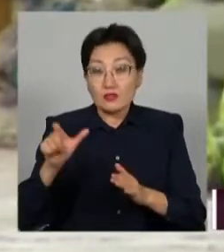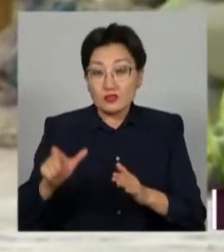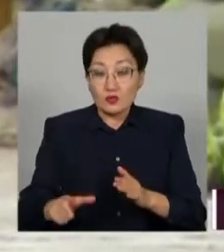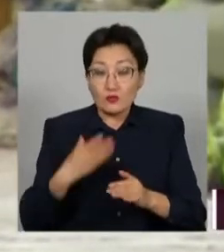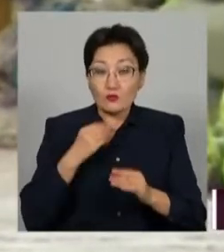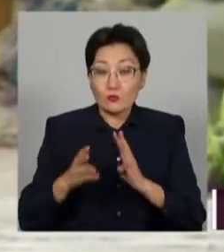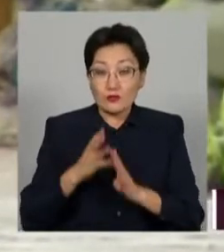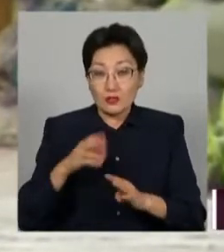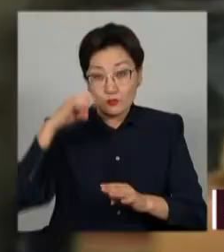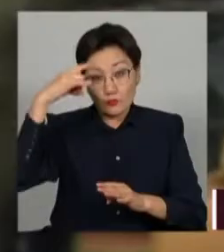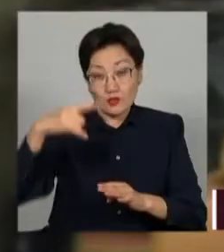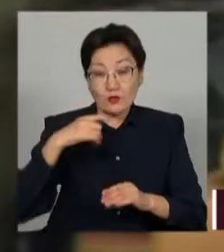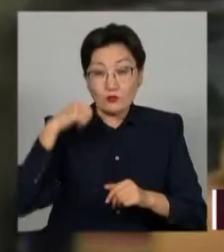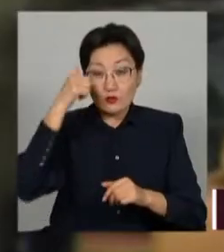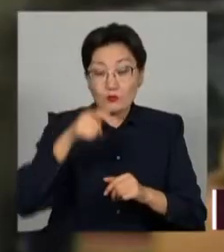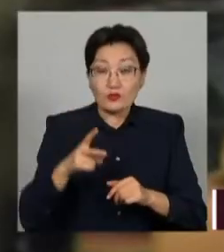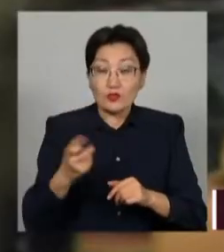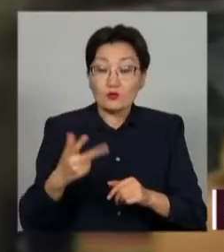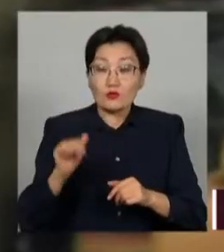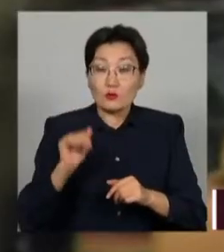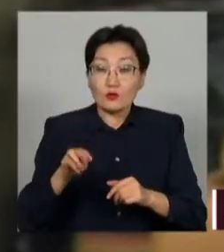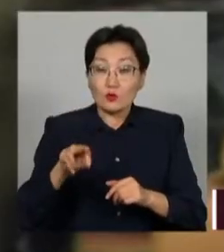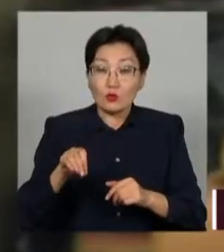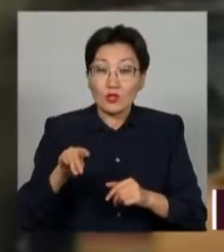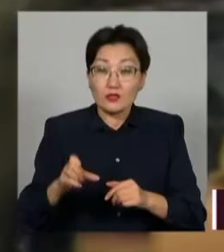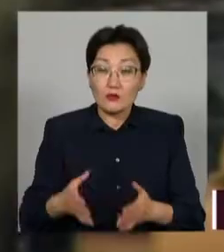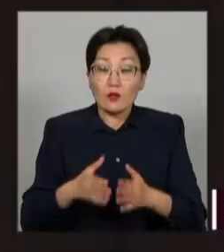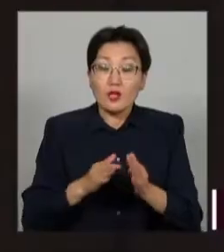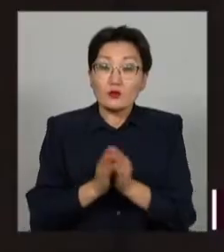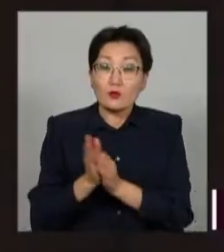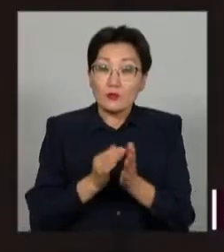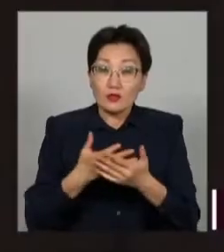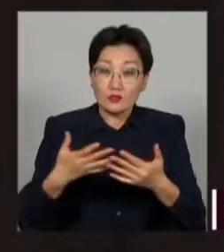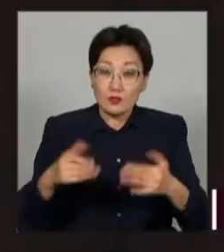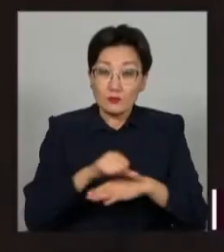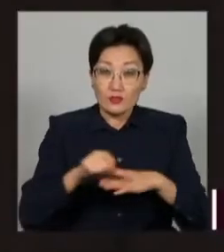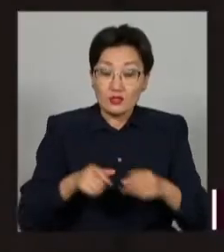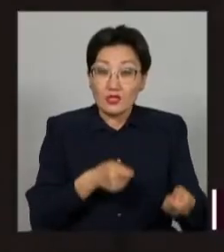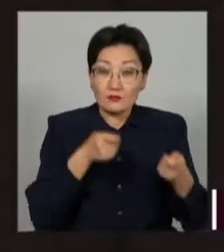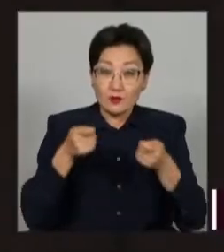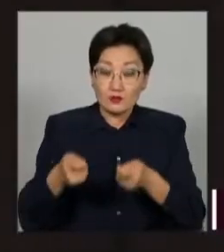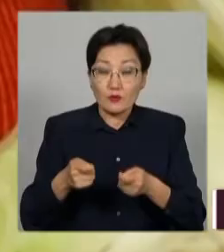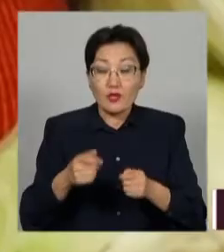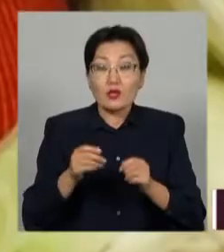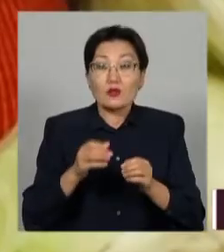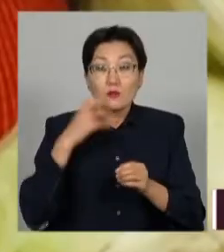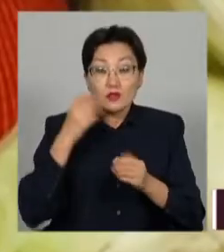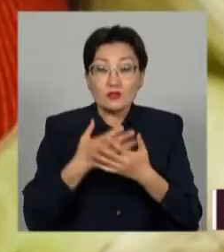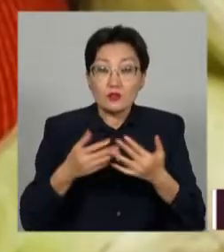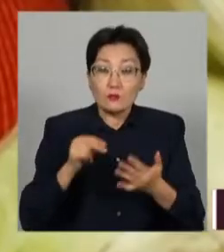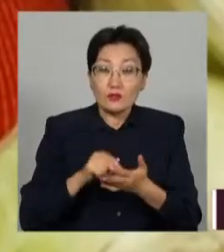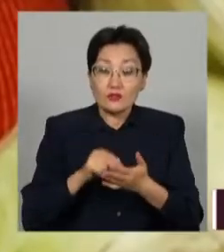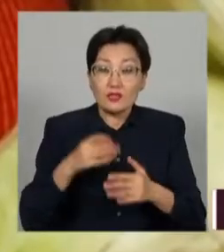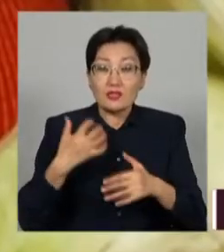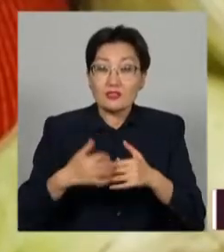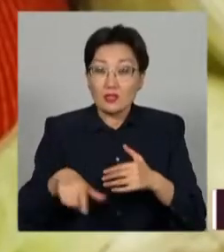өз кезегінде елімізге жылына 230 мың тоннадан астам бау-бақша өнімдері шеттен әкелінетінін айтып, жеміс-жидек бағасына делдалдар